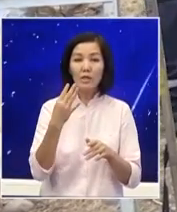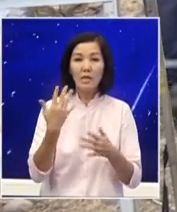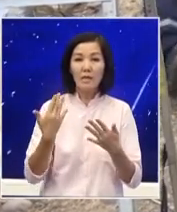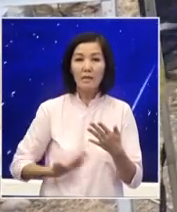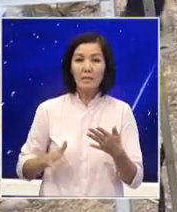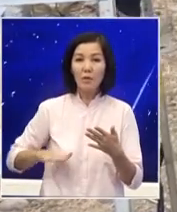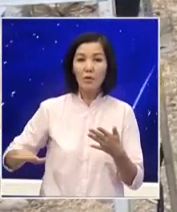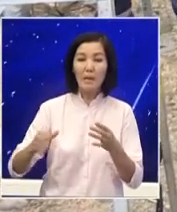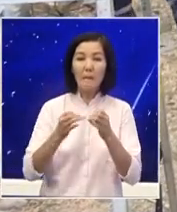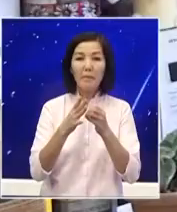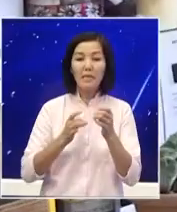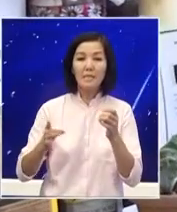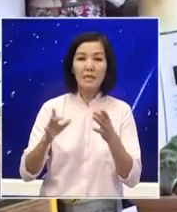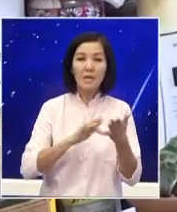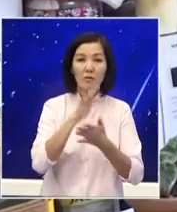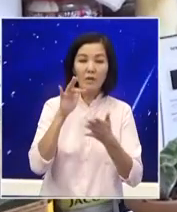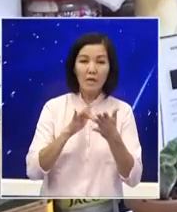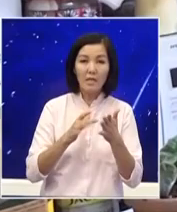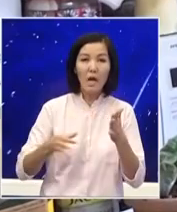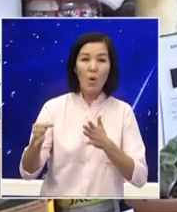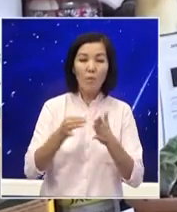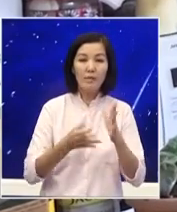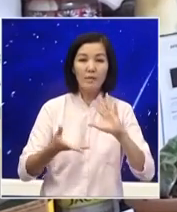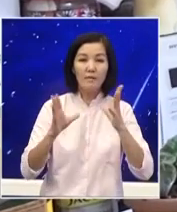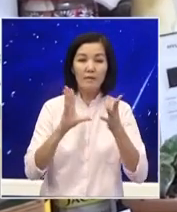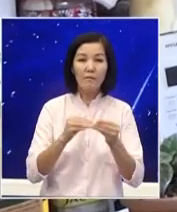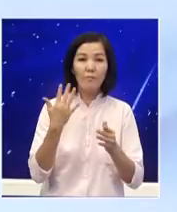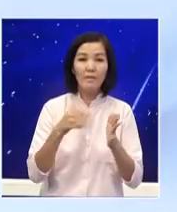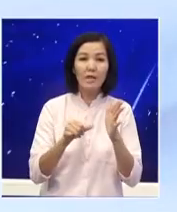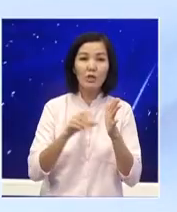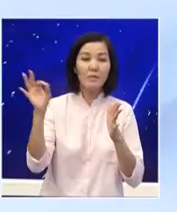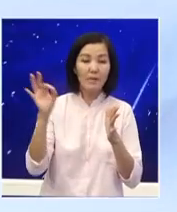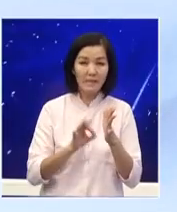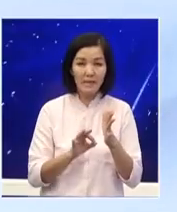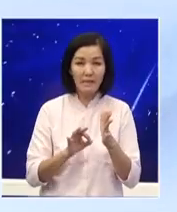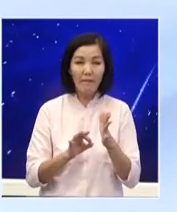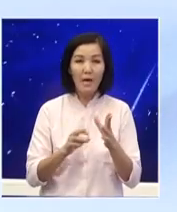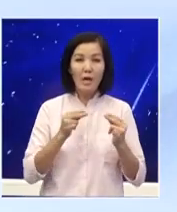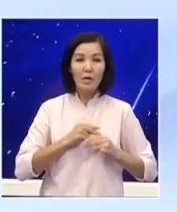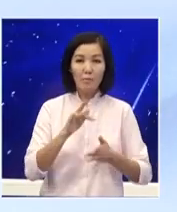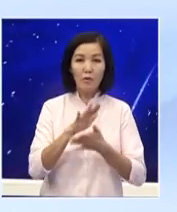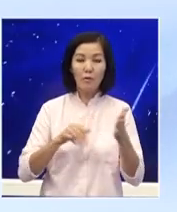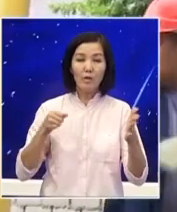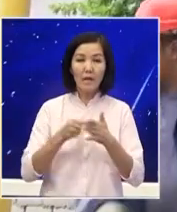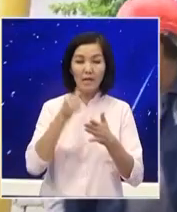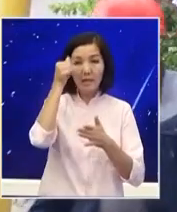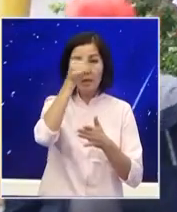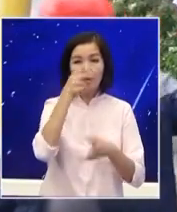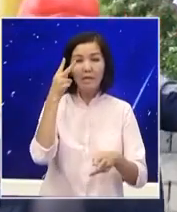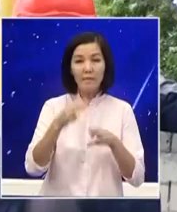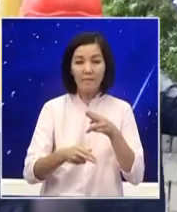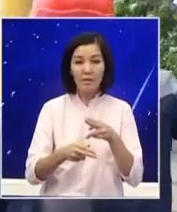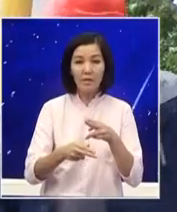в 15 районах и городах области это составляет 56 процентов работу будут продолжены до конца года к завершению